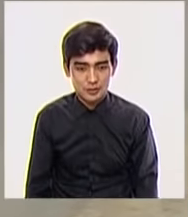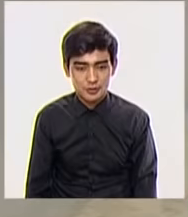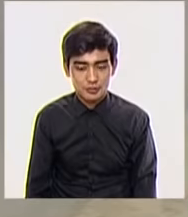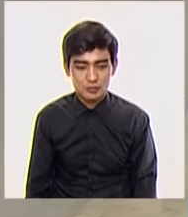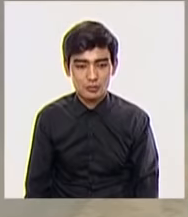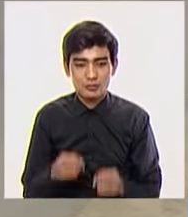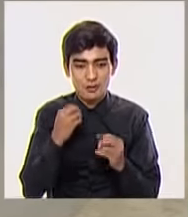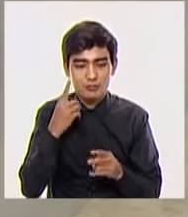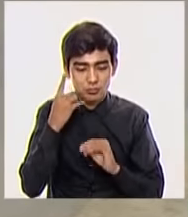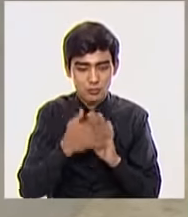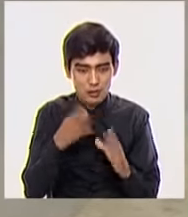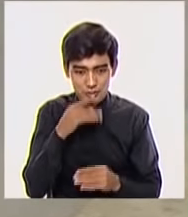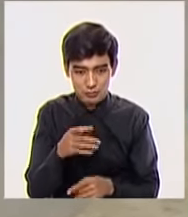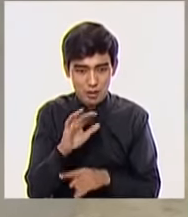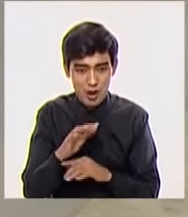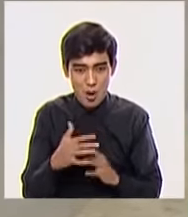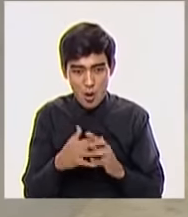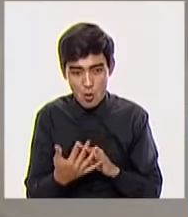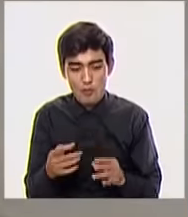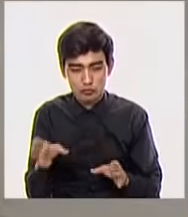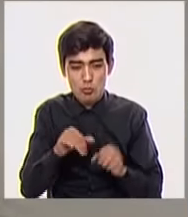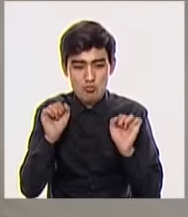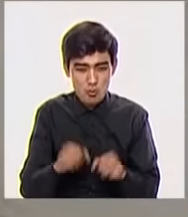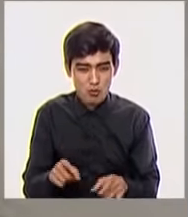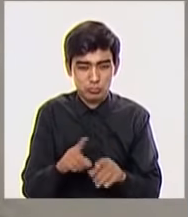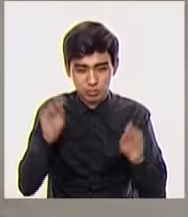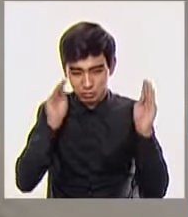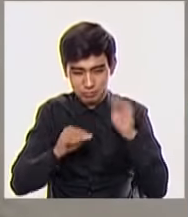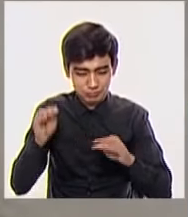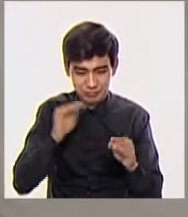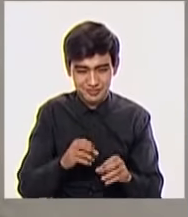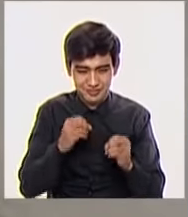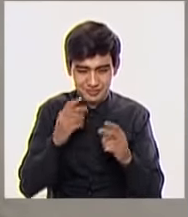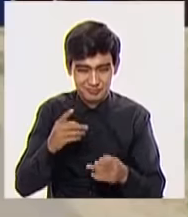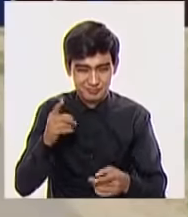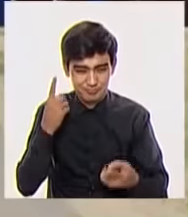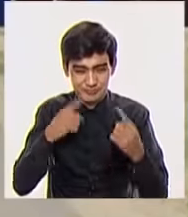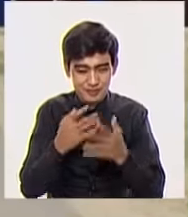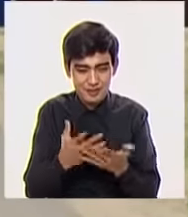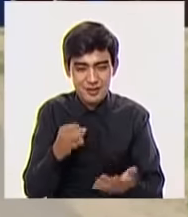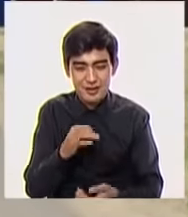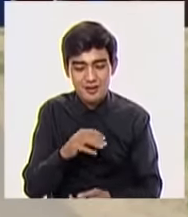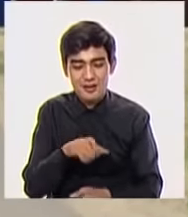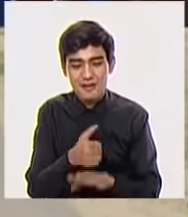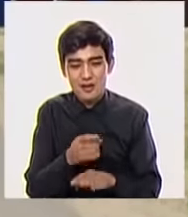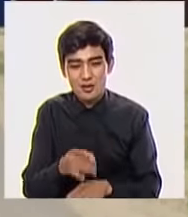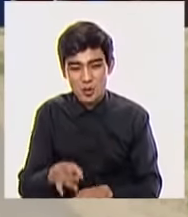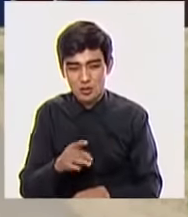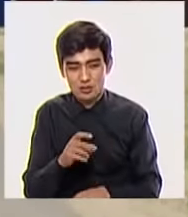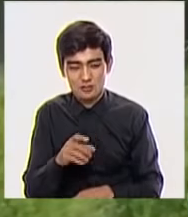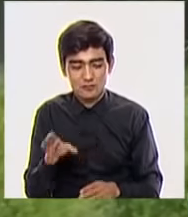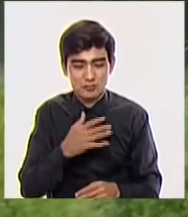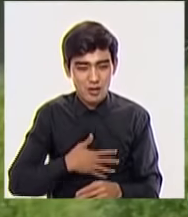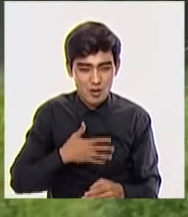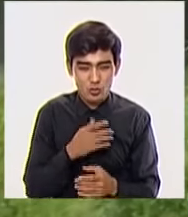Ну как это понимать? Или что, тут деревня, что тут все можно, и тут... Глава региона Архимед Мухамбетов уверен, что повода для беспокойства у